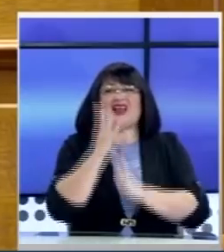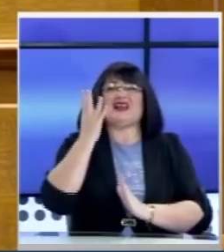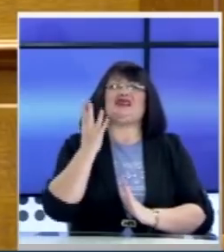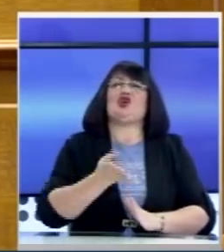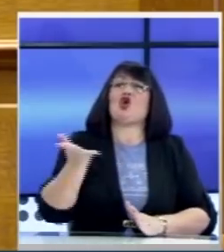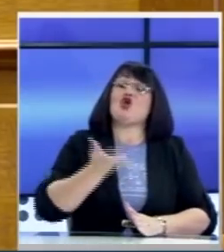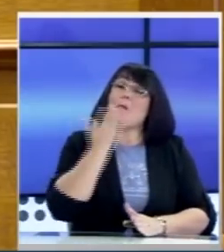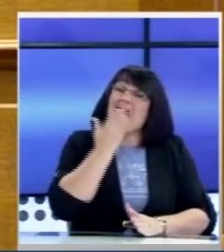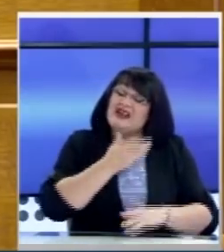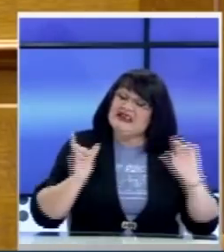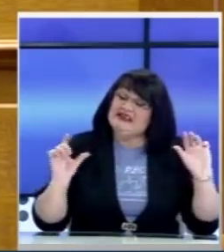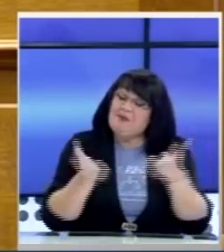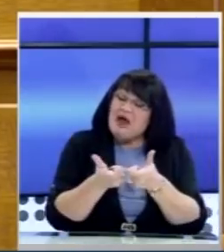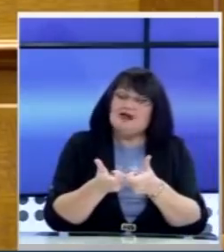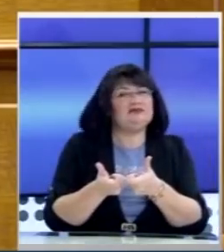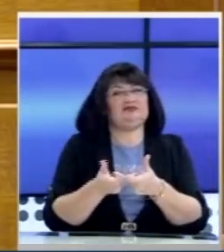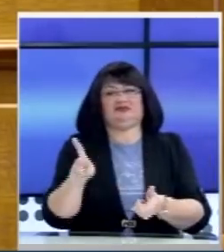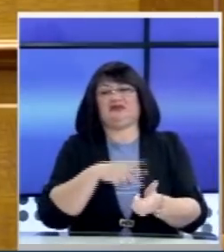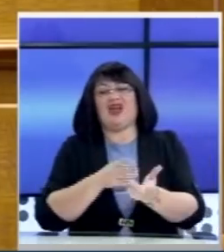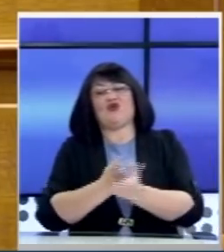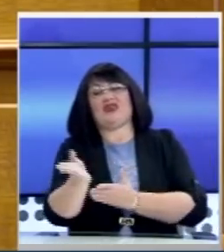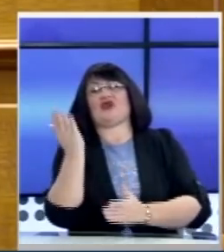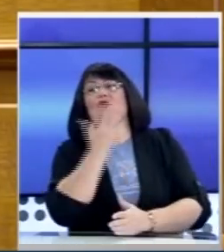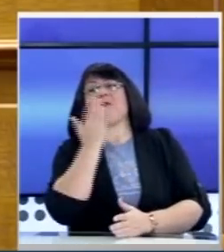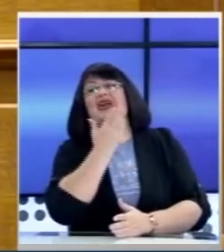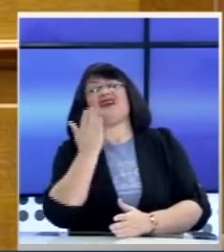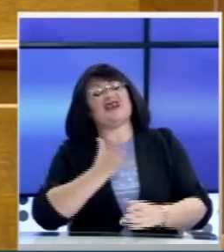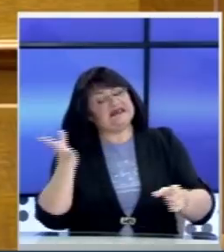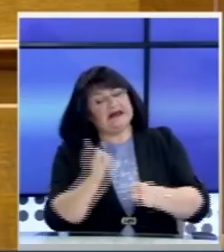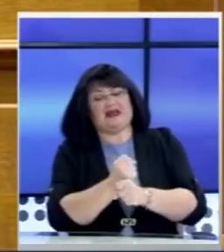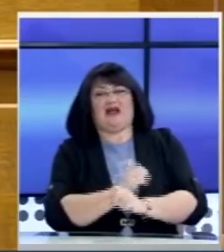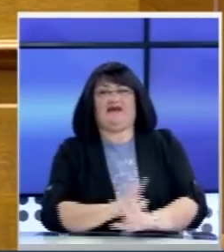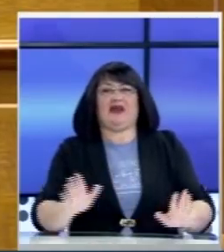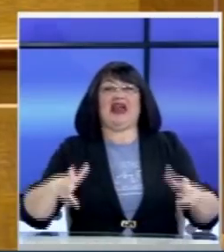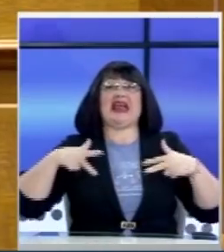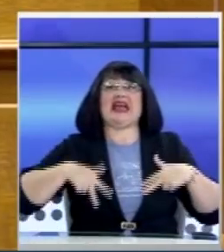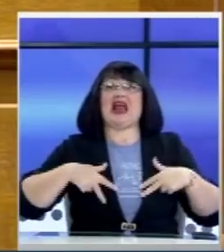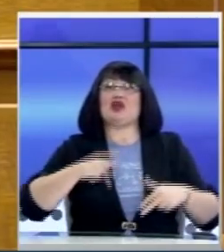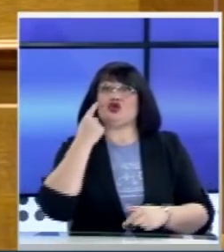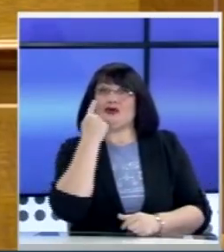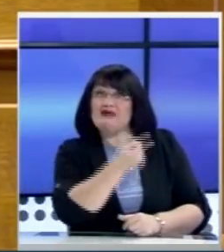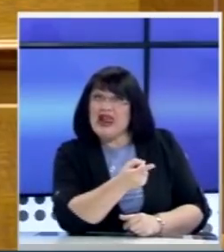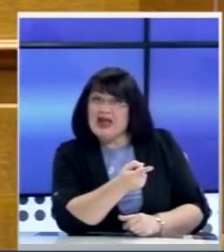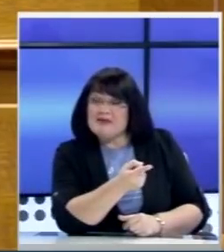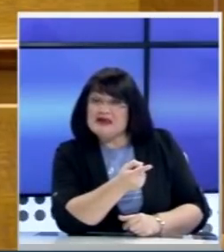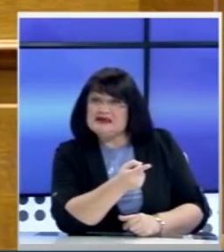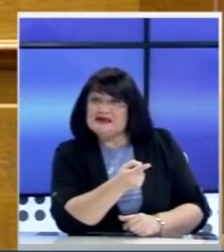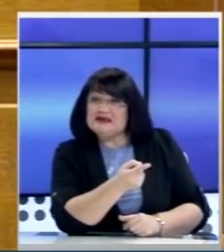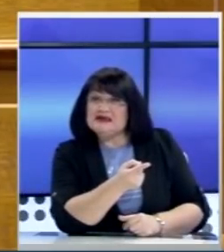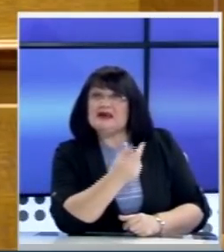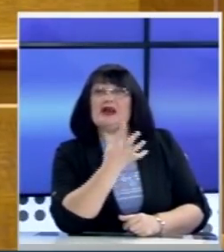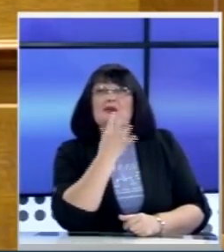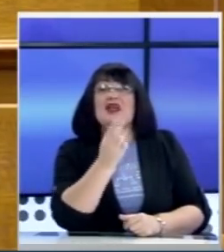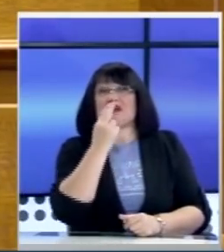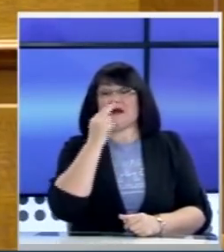κι αν κάνατε, το δίκιο του αγώνα των μαθητών τελικά νίκησε. Το κράτος σας βλέπετε ως γνήσιος εκπρόσωπος της δικτατορίας